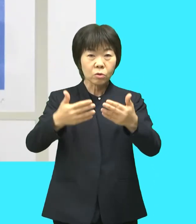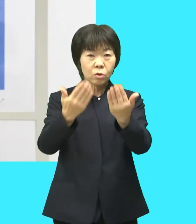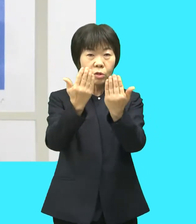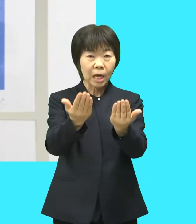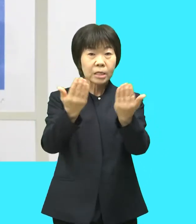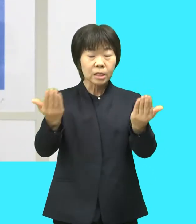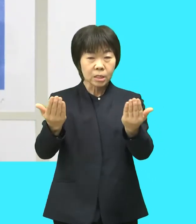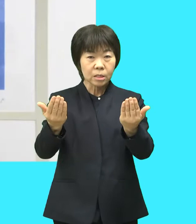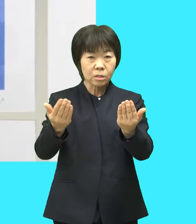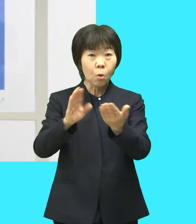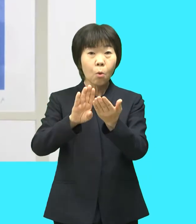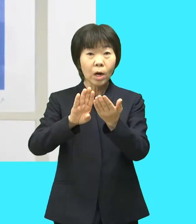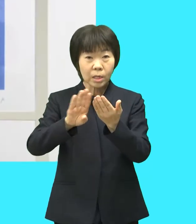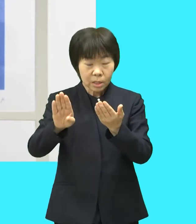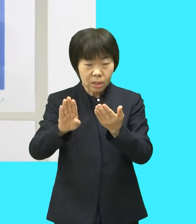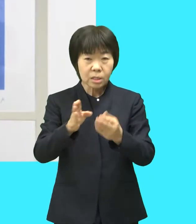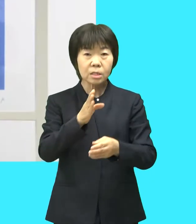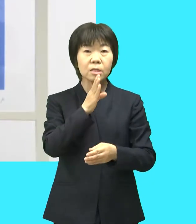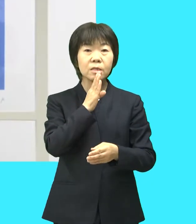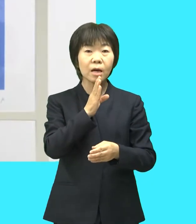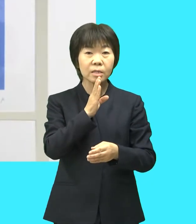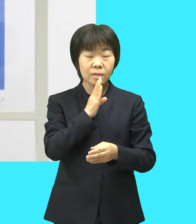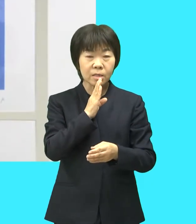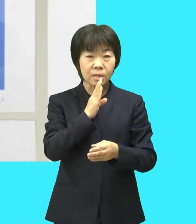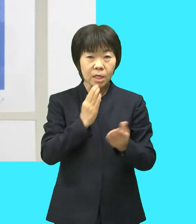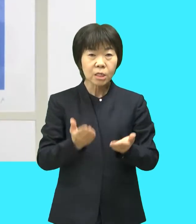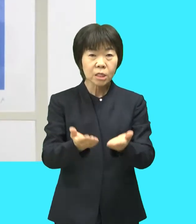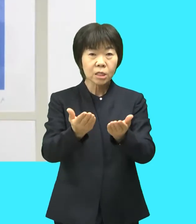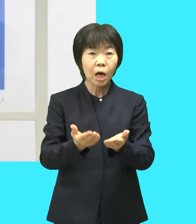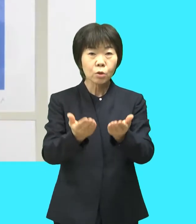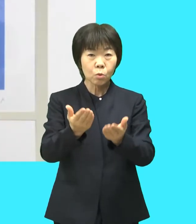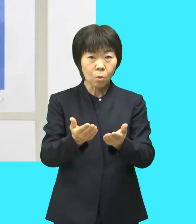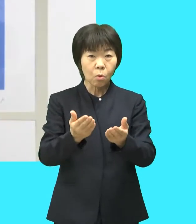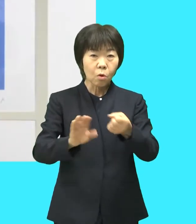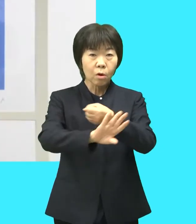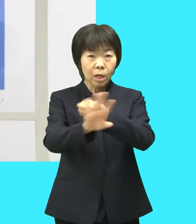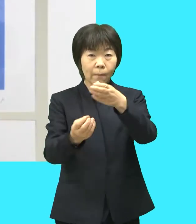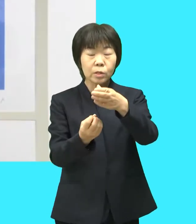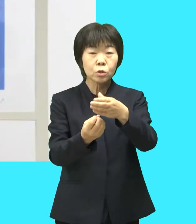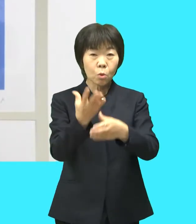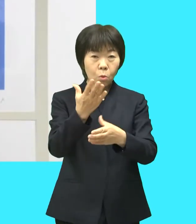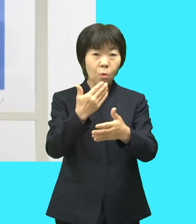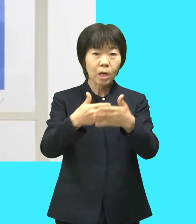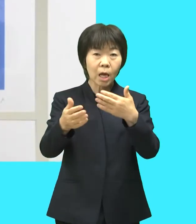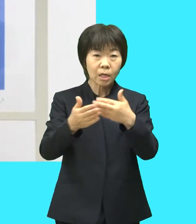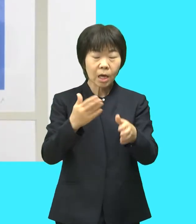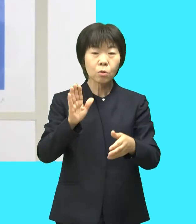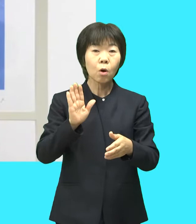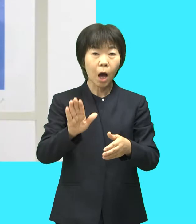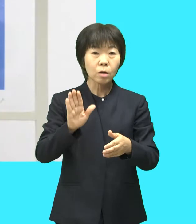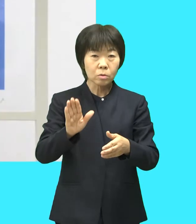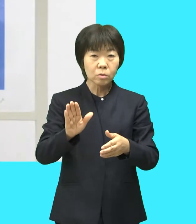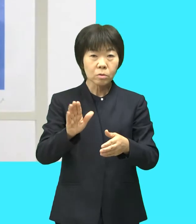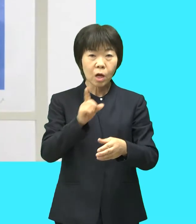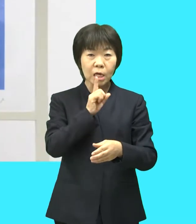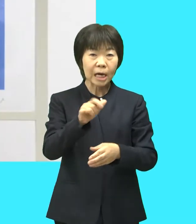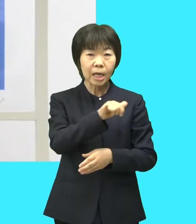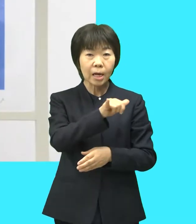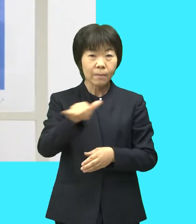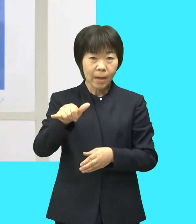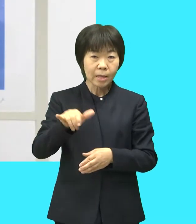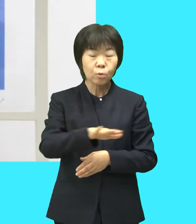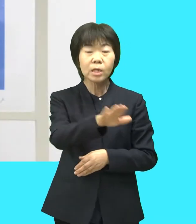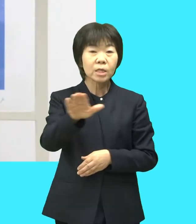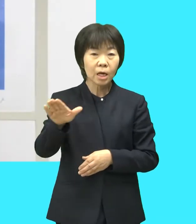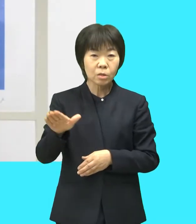示に加えて実際に震災と原発事故を体験をされた語り部の皆さん